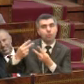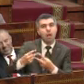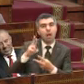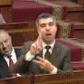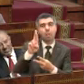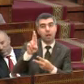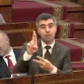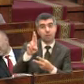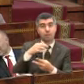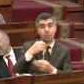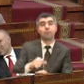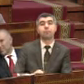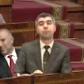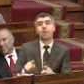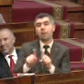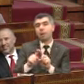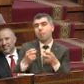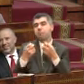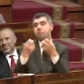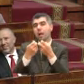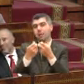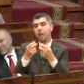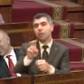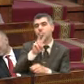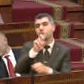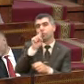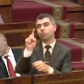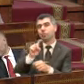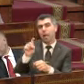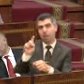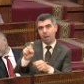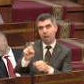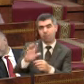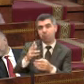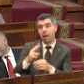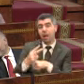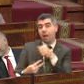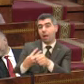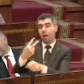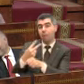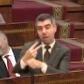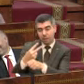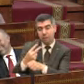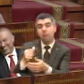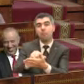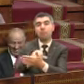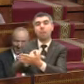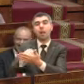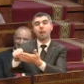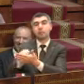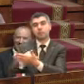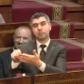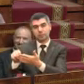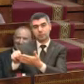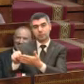انا عندي صفقه مثلا في الجامعه ديالي تقريبا عامين ولا ثلاث سنين، وحنا ادينا لان تاديو